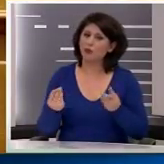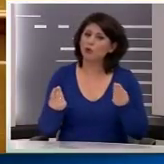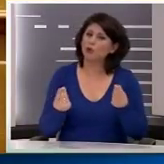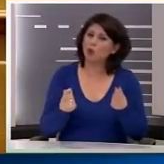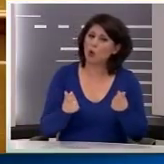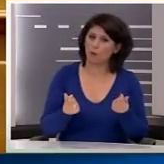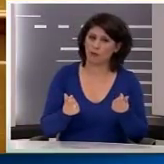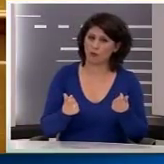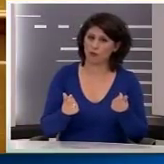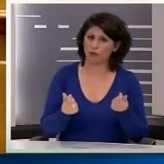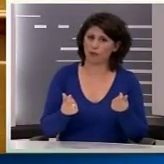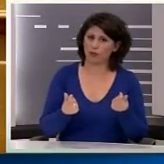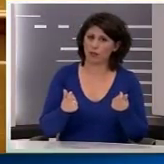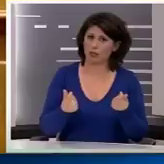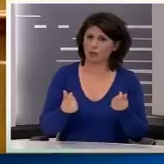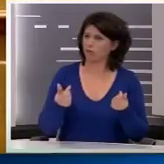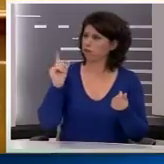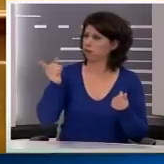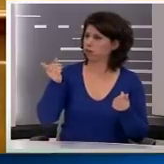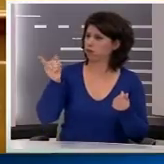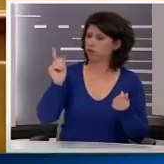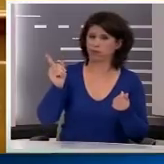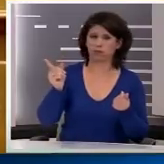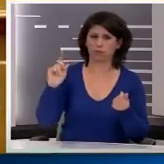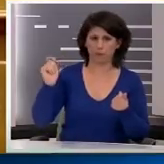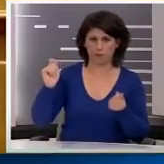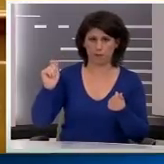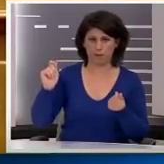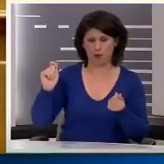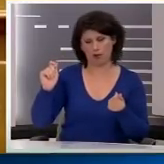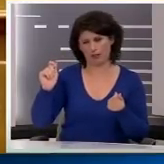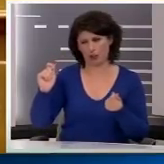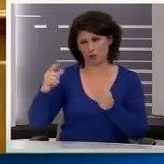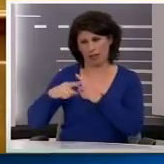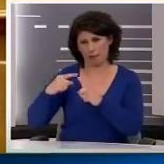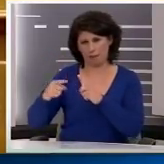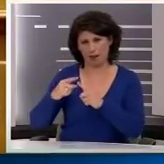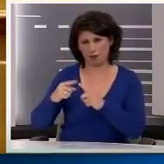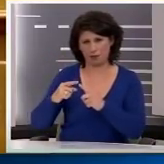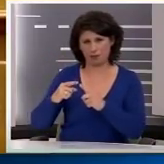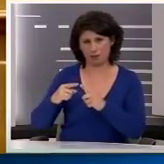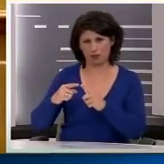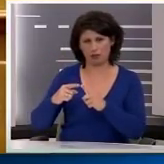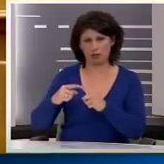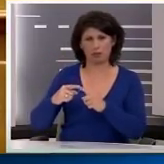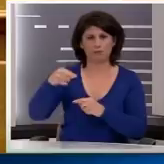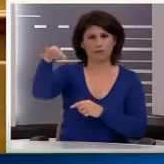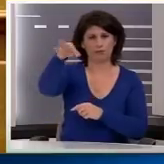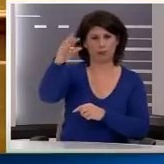εργαλείο για να εγκαλέσουμε τους πολιτικούς μας αντιπάλους, να τους αποδώσουμε μομφές και να τους εκθέσουμε στην κοινωνία.